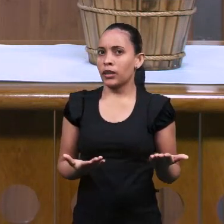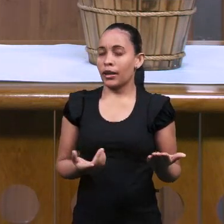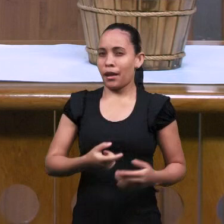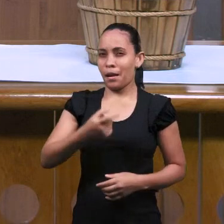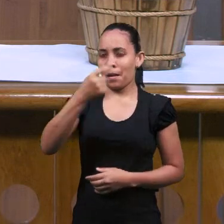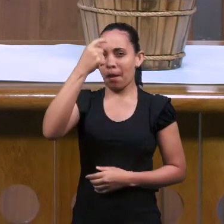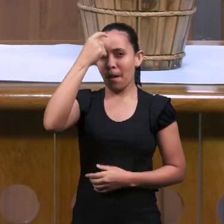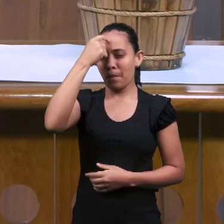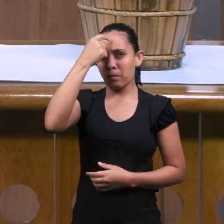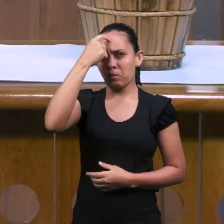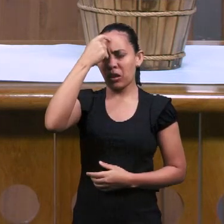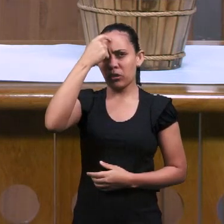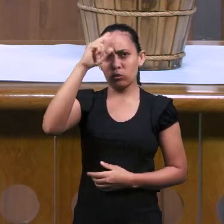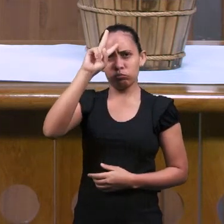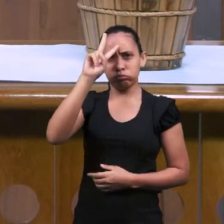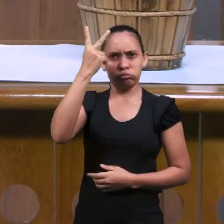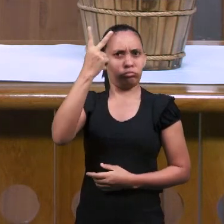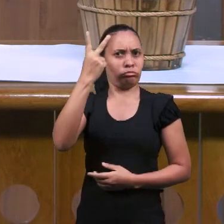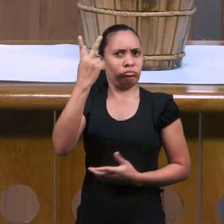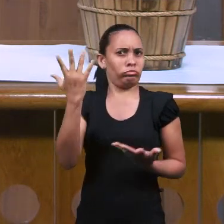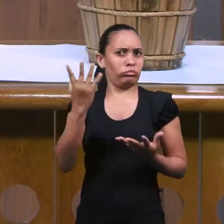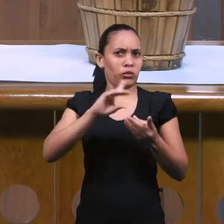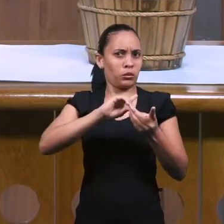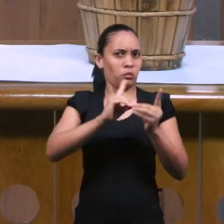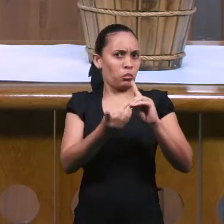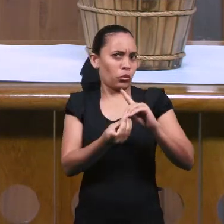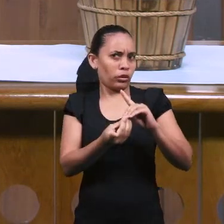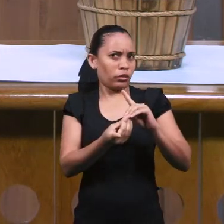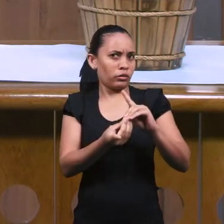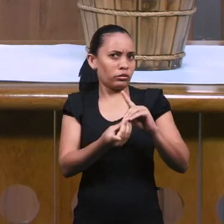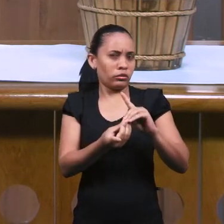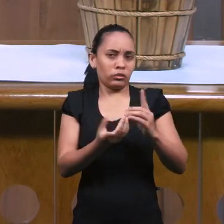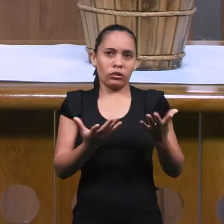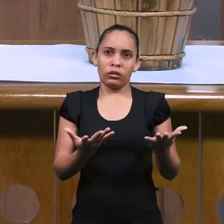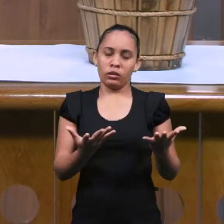pensée des gens, accommoder, mes frères, ça c'est un crime.